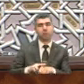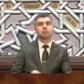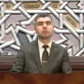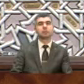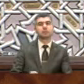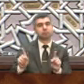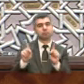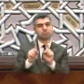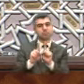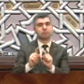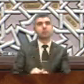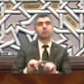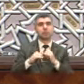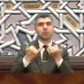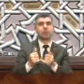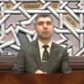الجلسة.